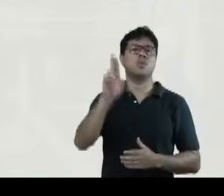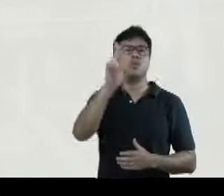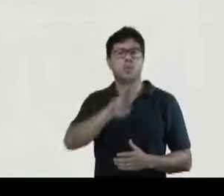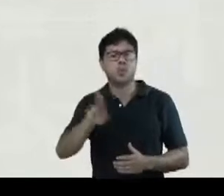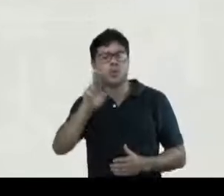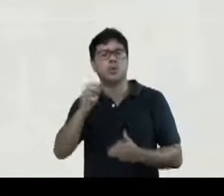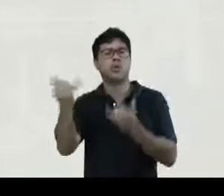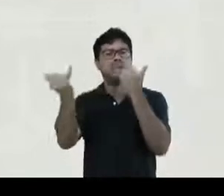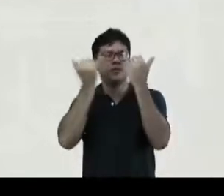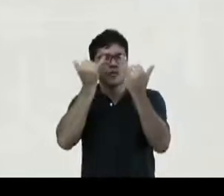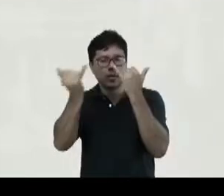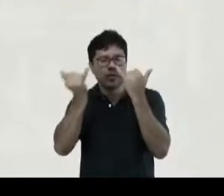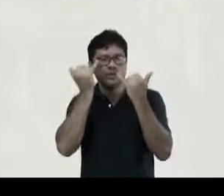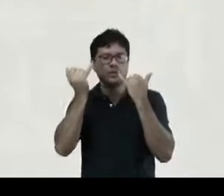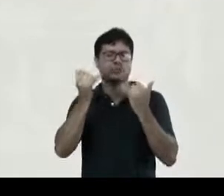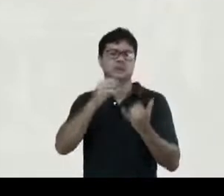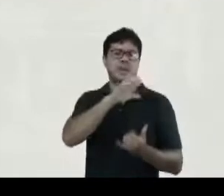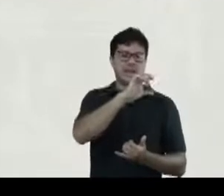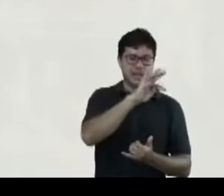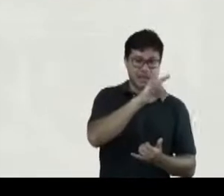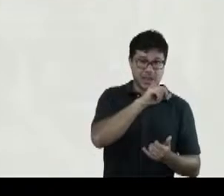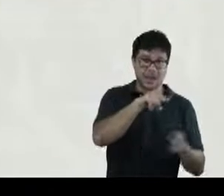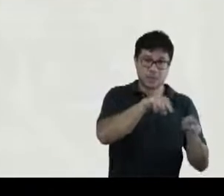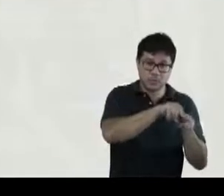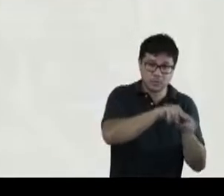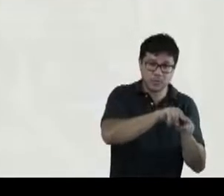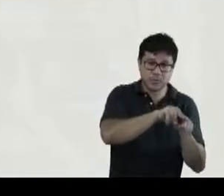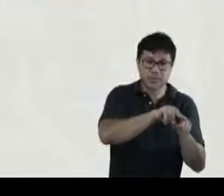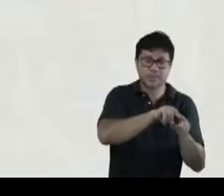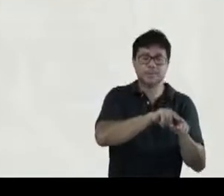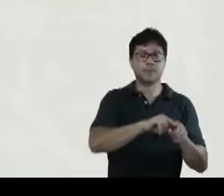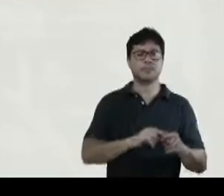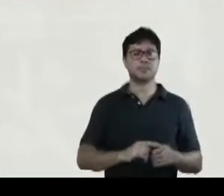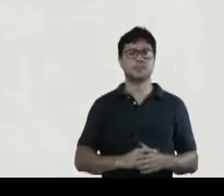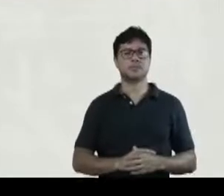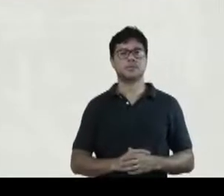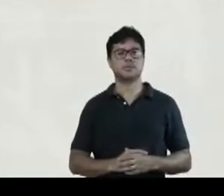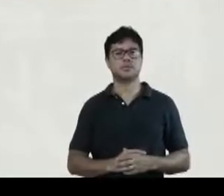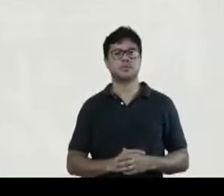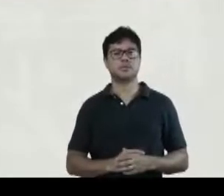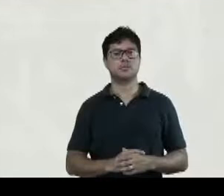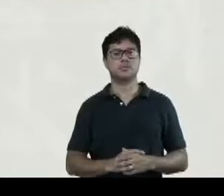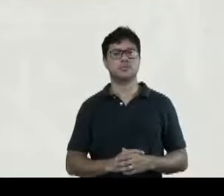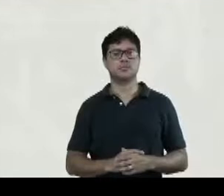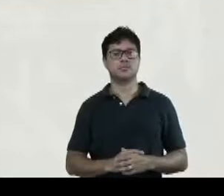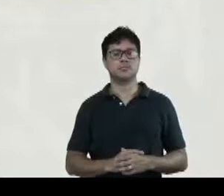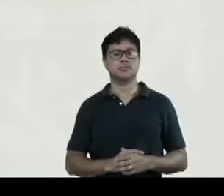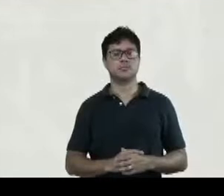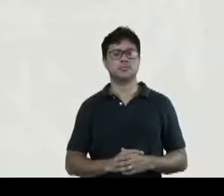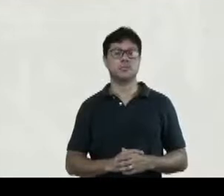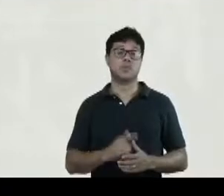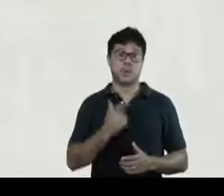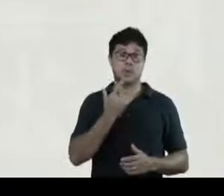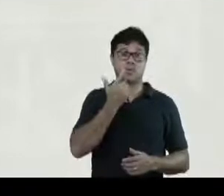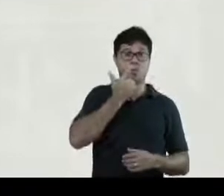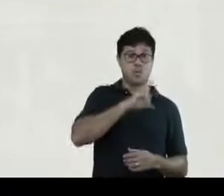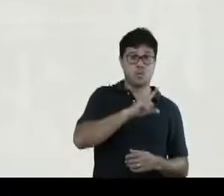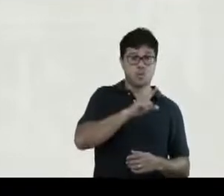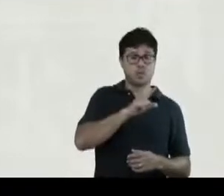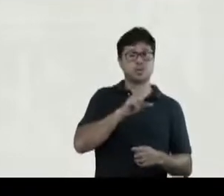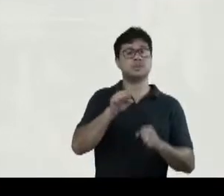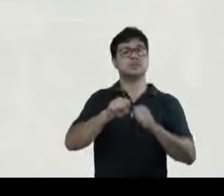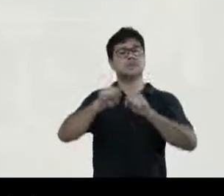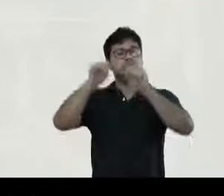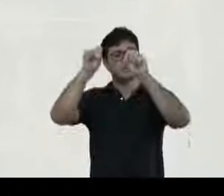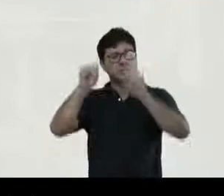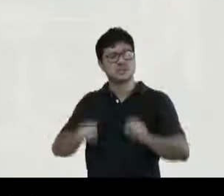Silos der großen Digitalrepositorien öffnen sich durch IIIF. Damit wird